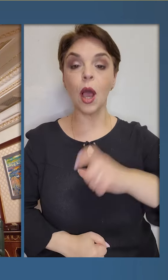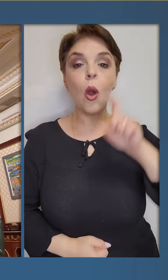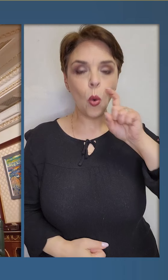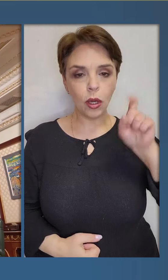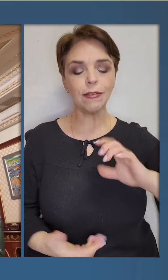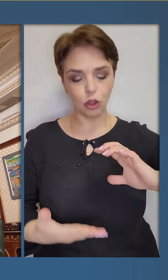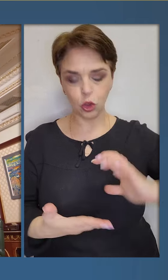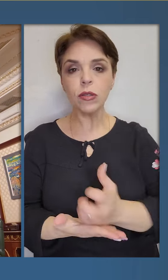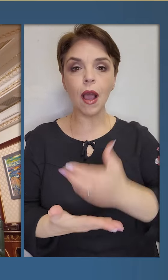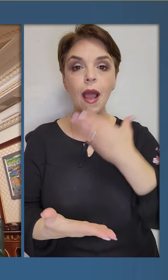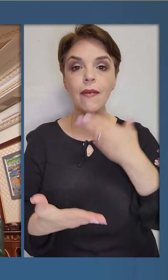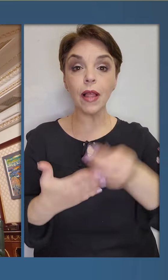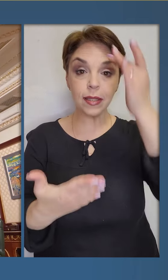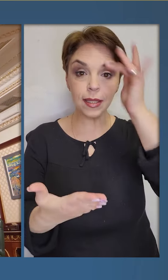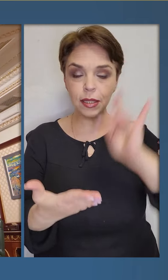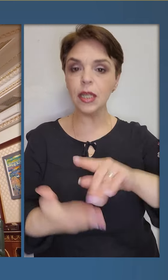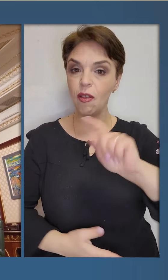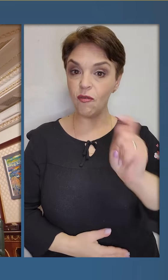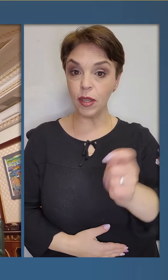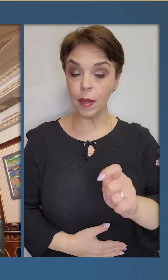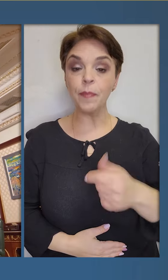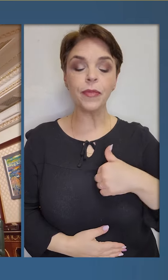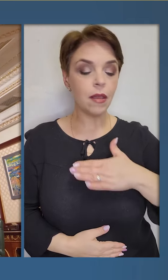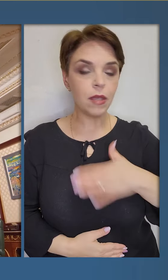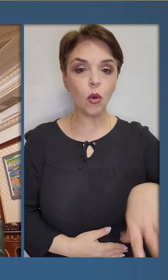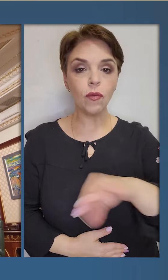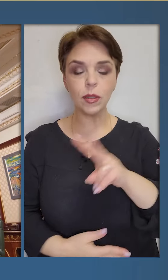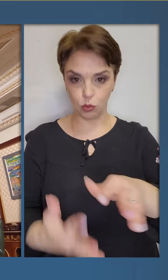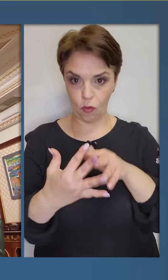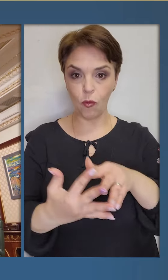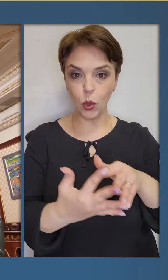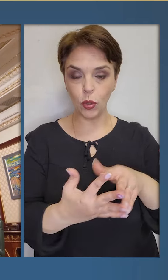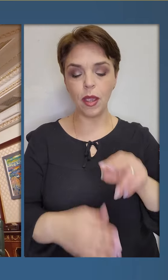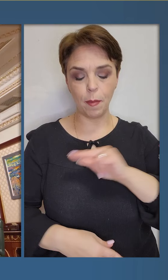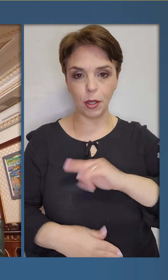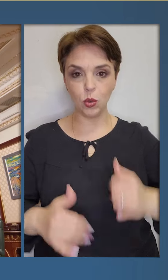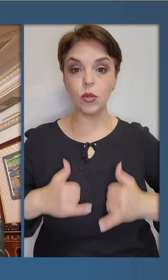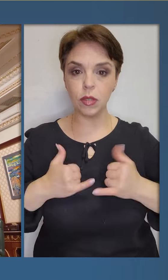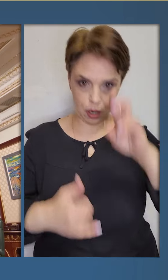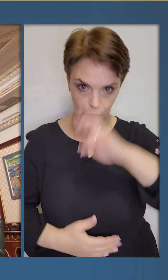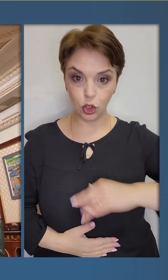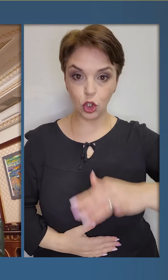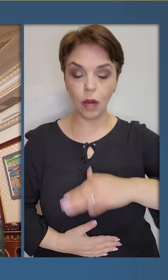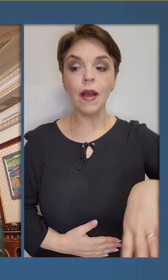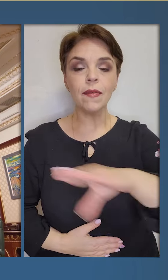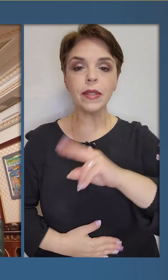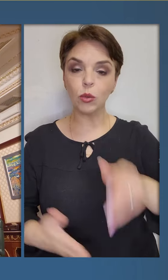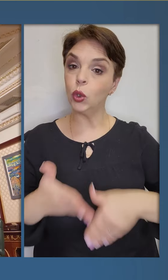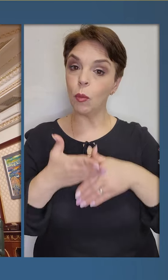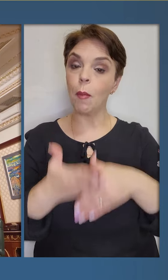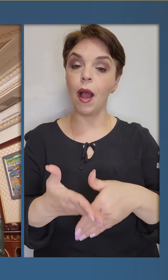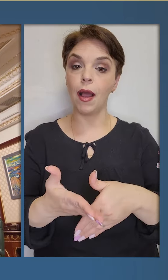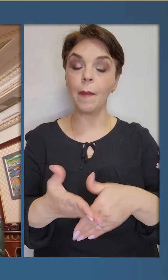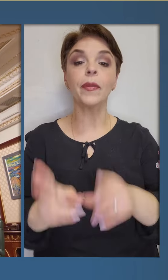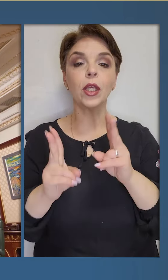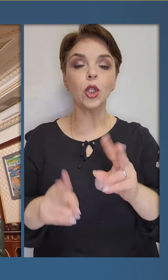захищається Україна досягає власних цілей у війні я дякую вссім хто воює та працює заради держави